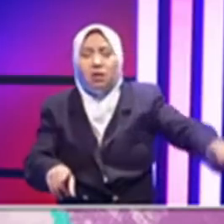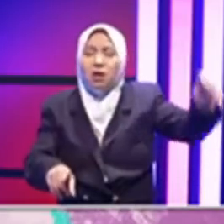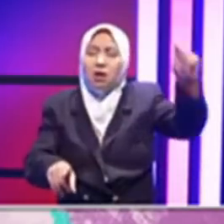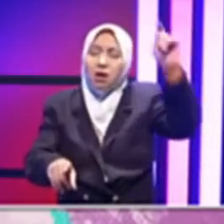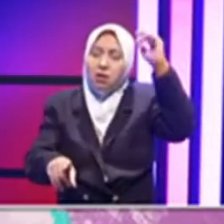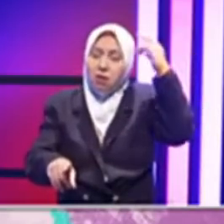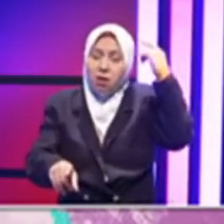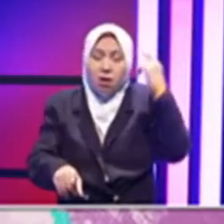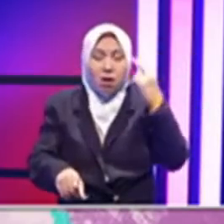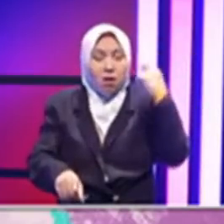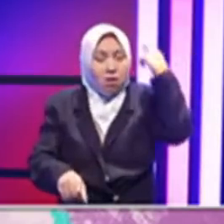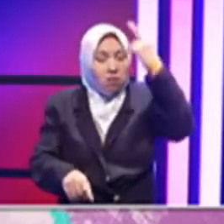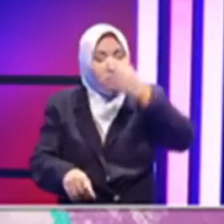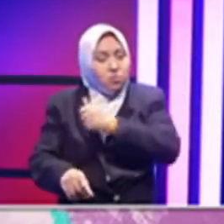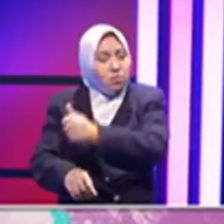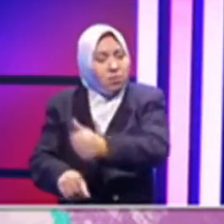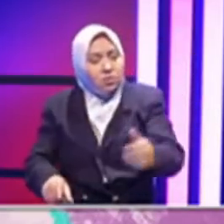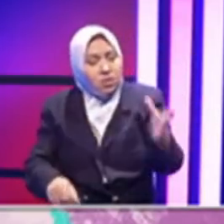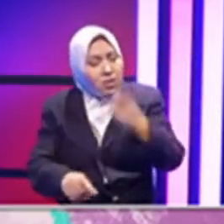وعاد